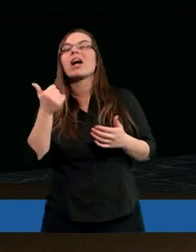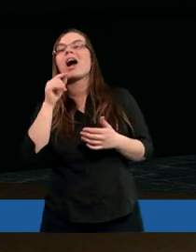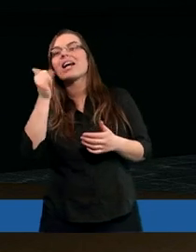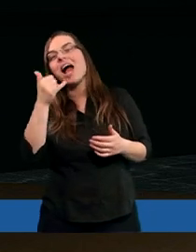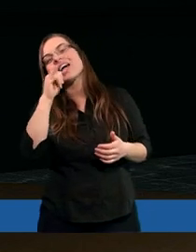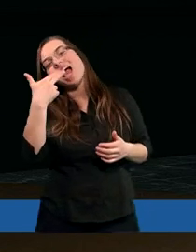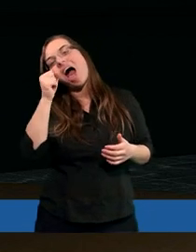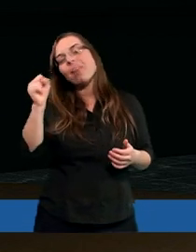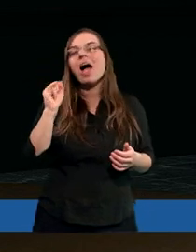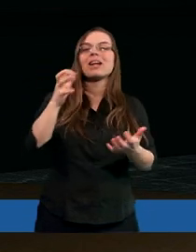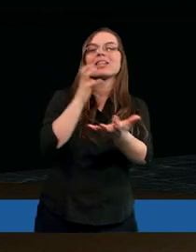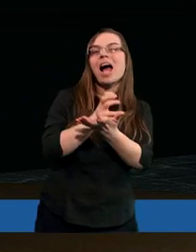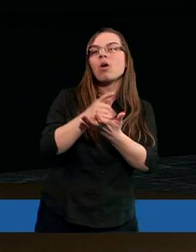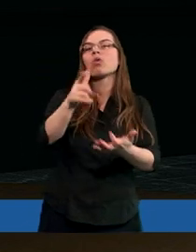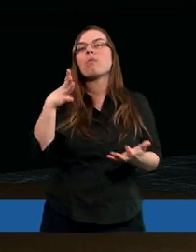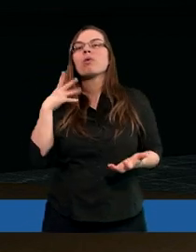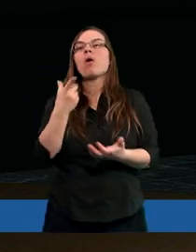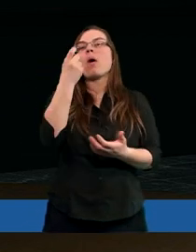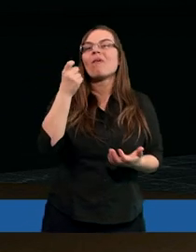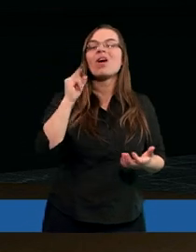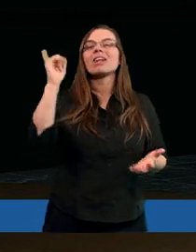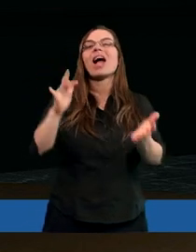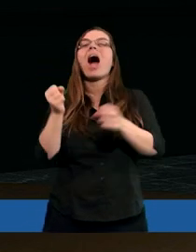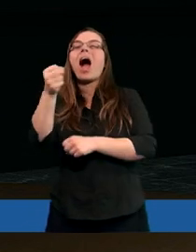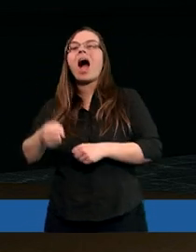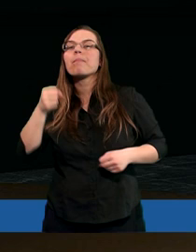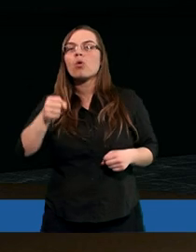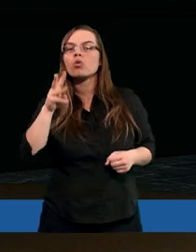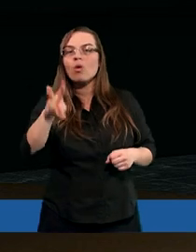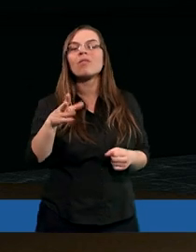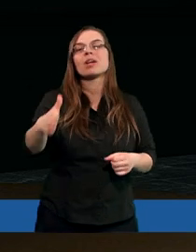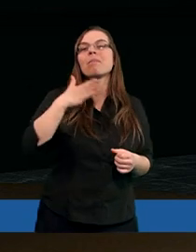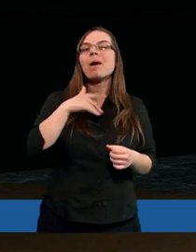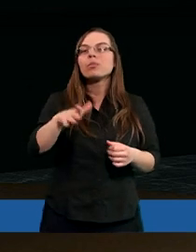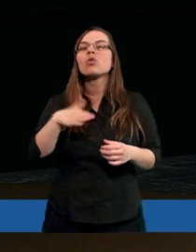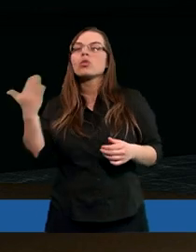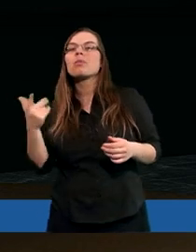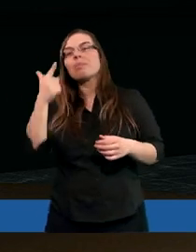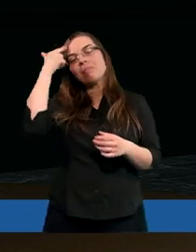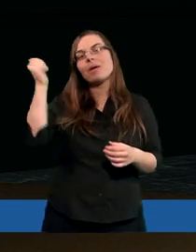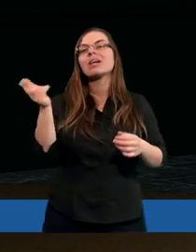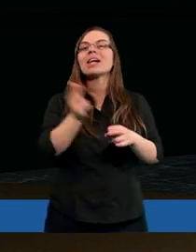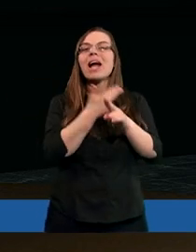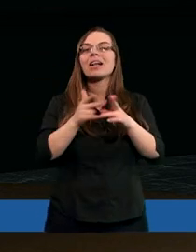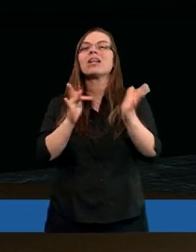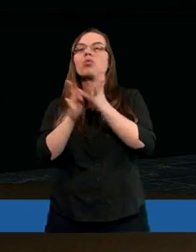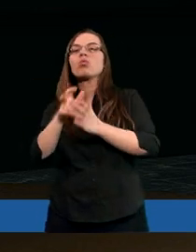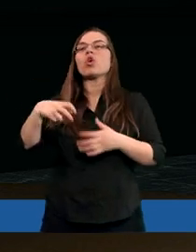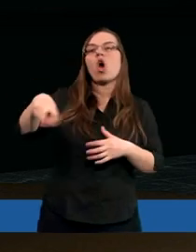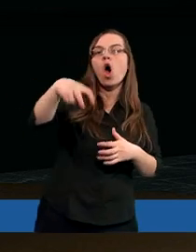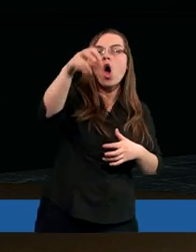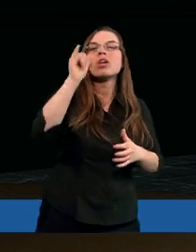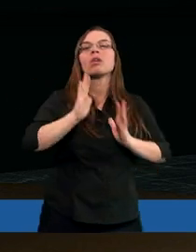Jana, i Jakuba, więc to było powołanie jakby apostołów. I mamy tę scenę dosyć pamiętną, kiedy Pan Jezus wchodzi i prosi o